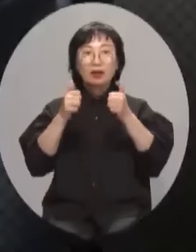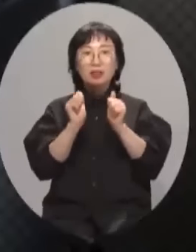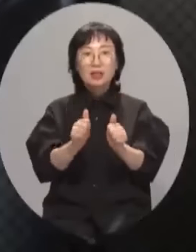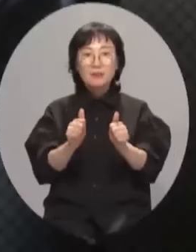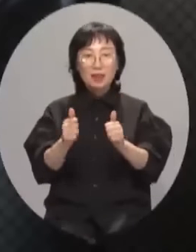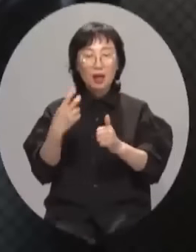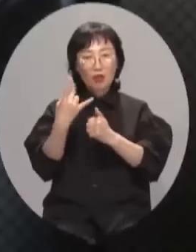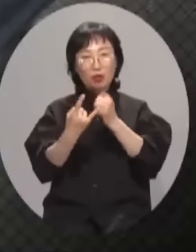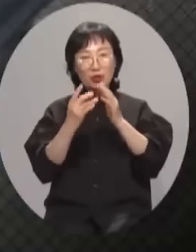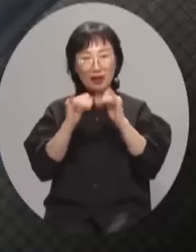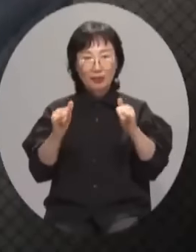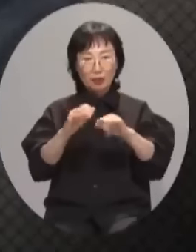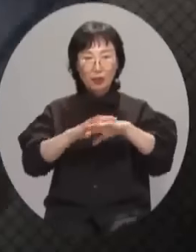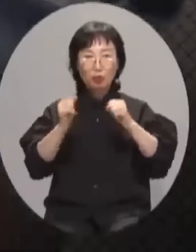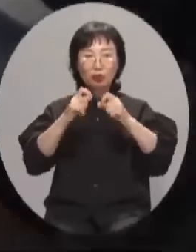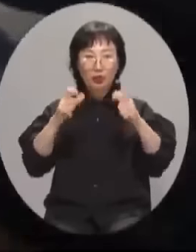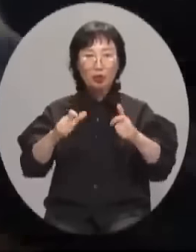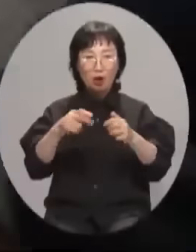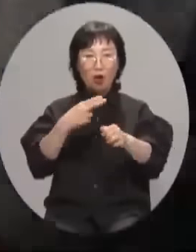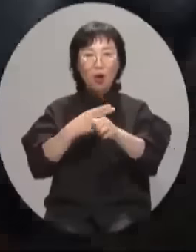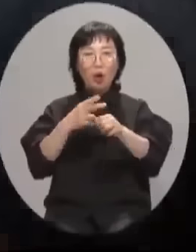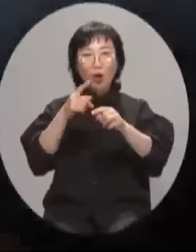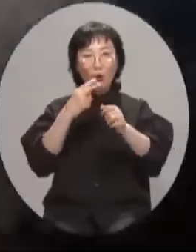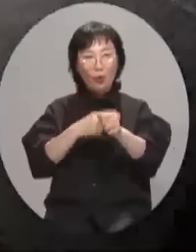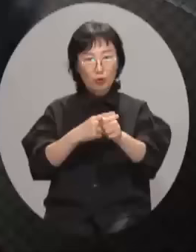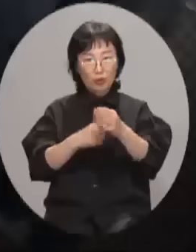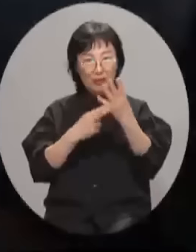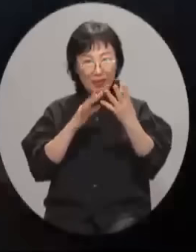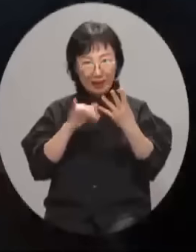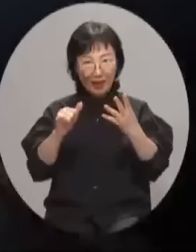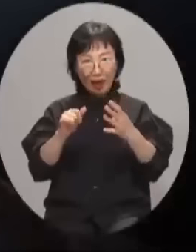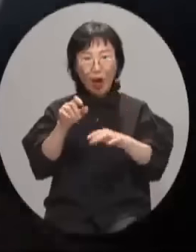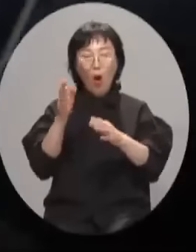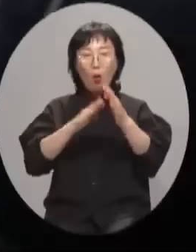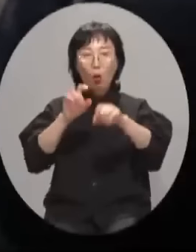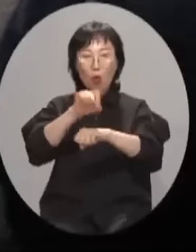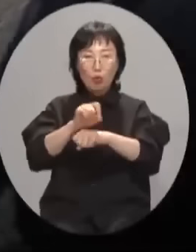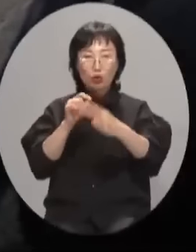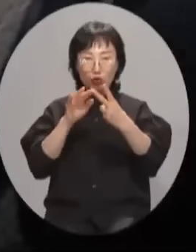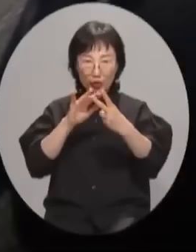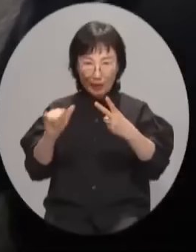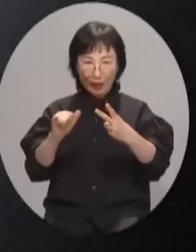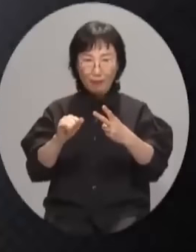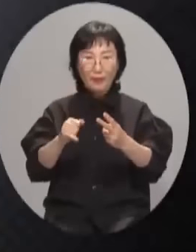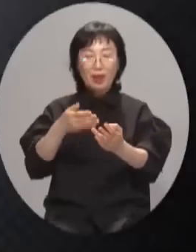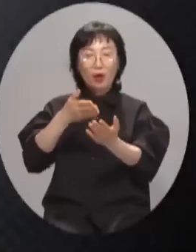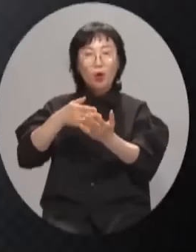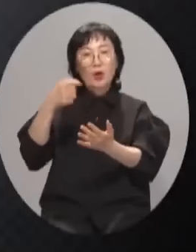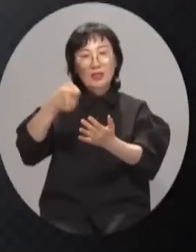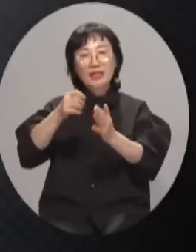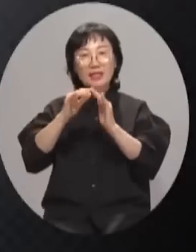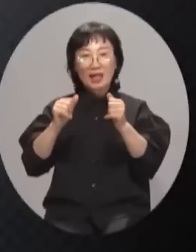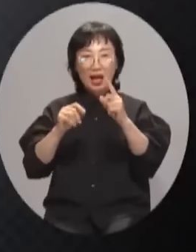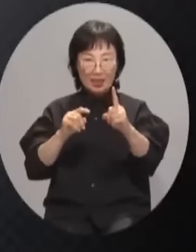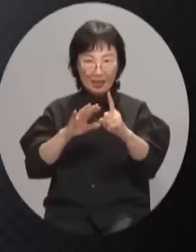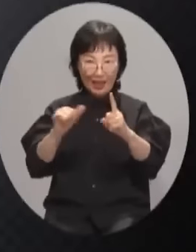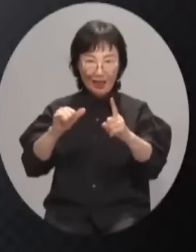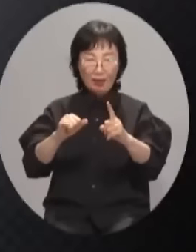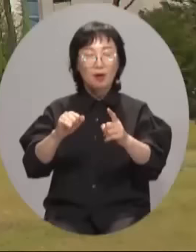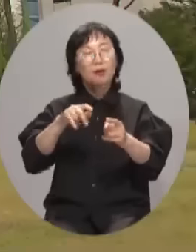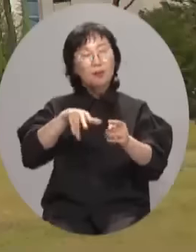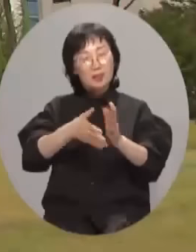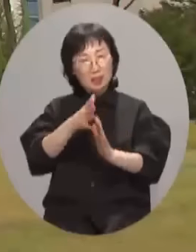전북지역 내 대학교수 네명과 전주시 담당부서 공무원 두명 지역 언론사 기자 한명 등으로 구성